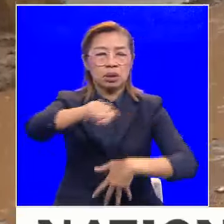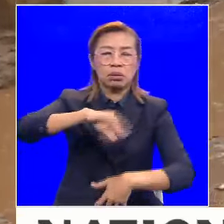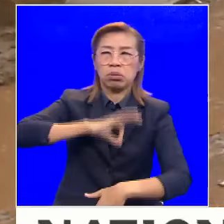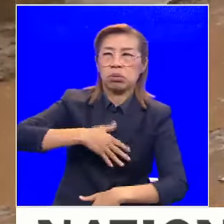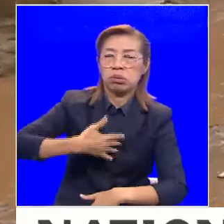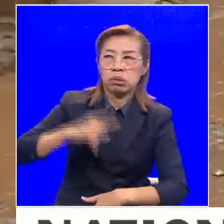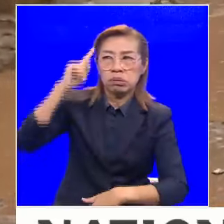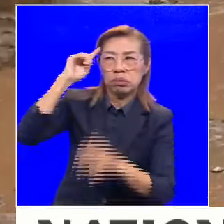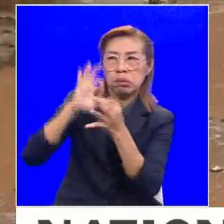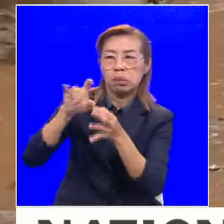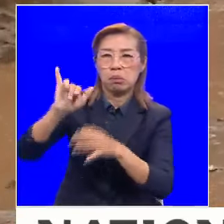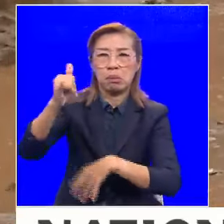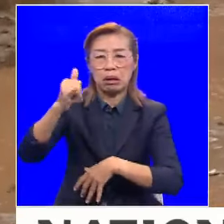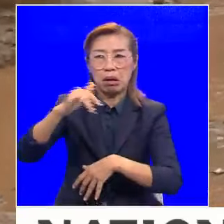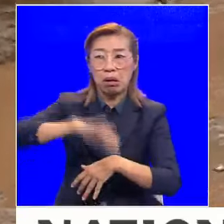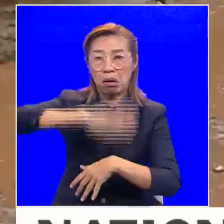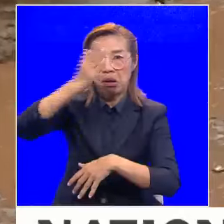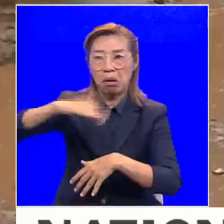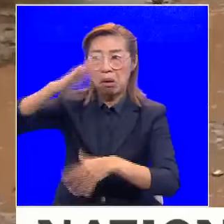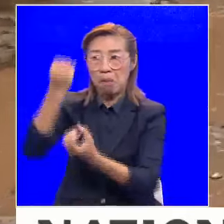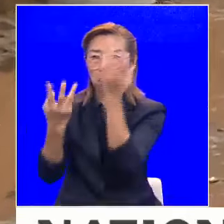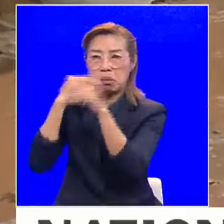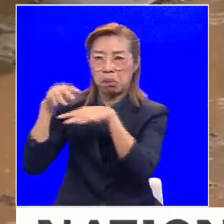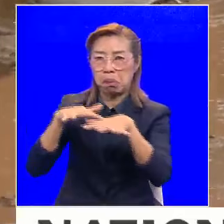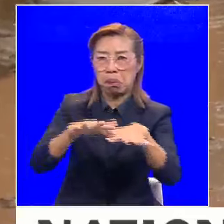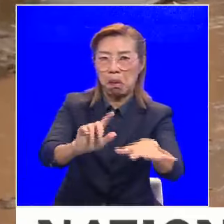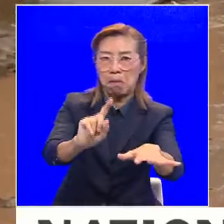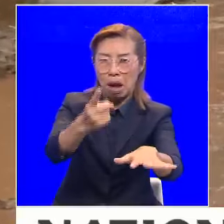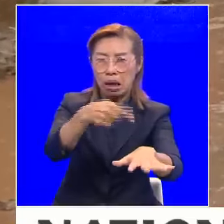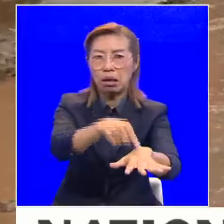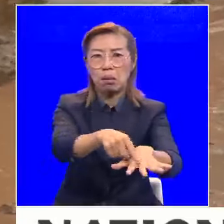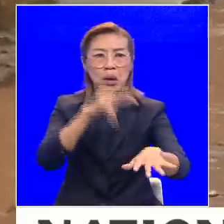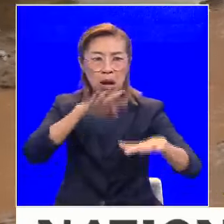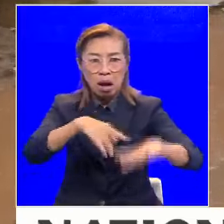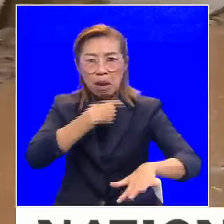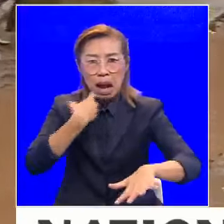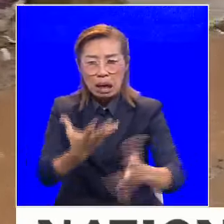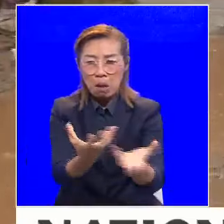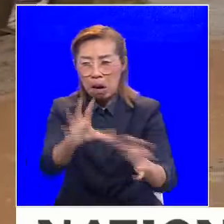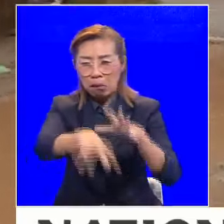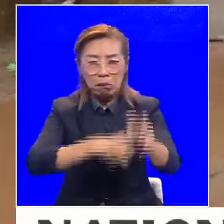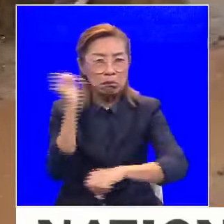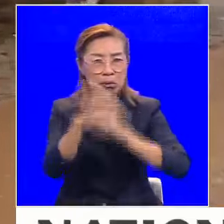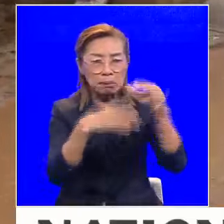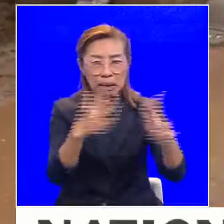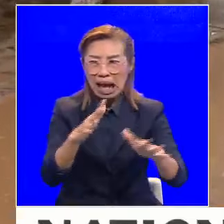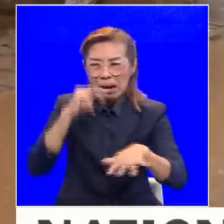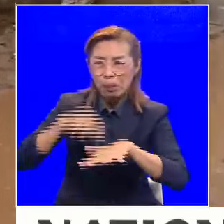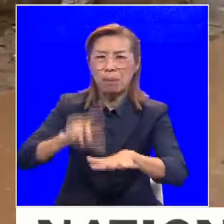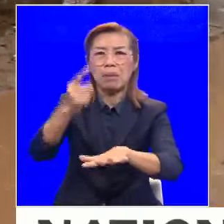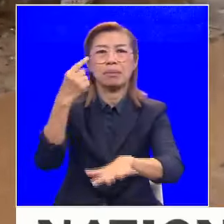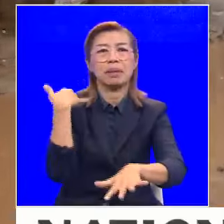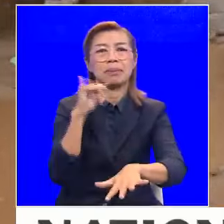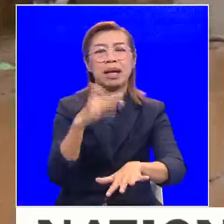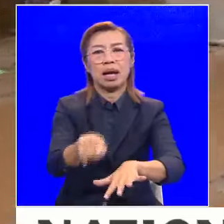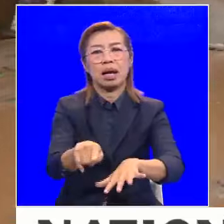น้ำป่าจะมาอีกรอบนึงอาจจะเกิดน้ำหลากเข้ามาซ้ำรอยน้ำท่วมเมื่อวันที่10กันยายนที่ผ่านมาเขาก็เลยจะต้องมี